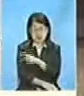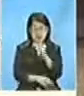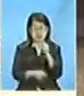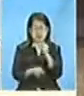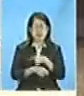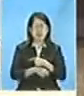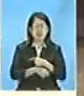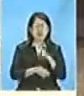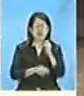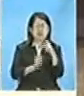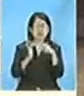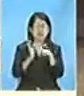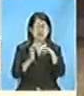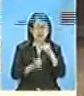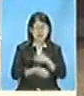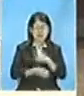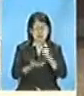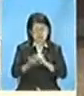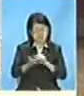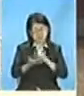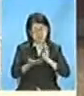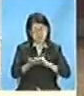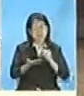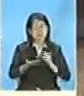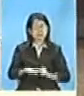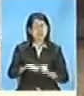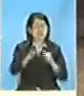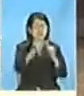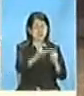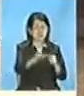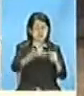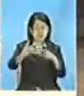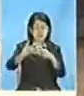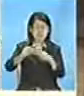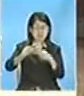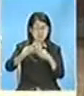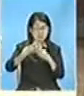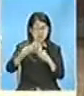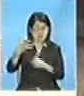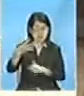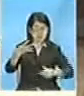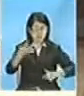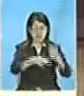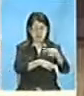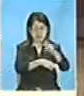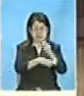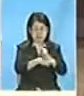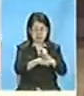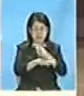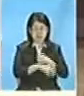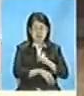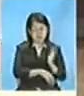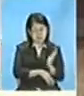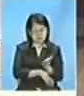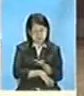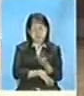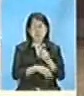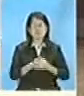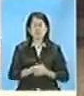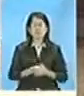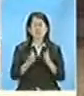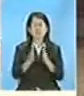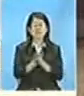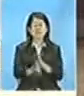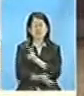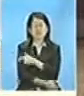กับสมเด็จพระเทพรัตน์ซึ่งเป็นองค์อุปถัมภ์มูลนิธินี้อยู่เข้ารับรางวัลพร้อมกับท่านศาสต